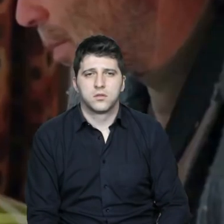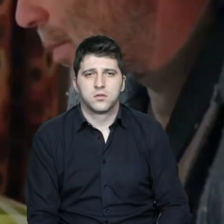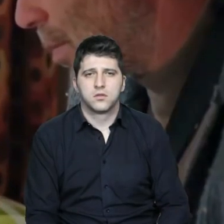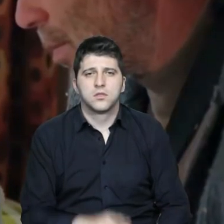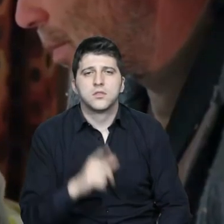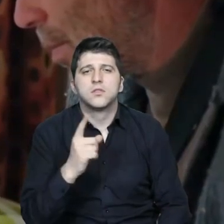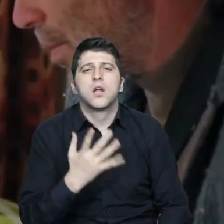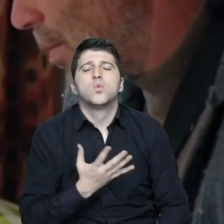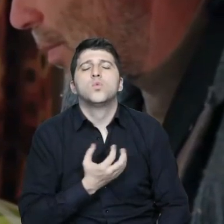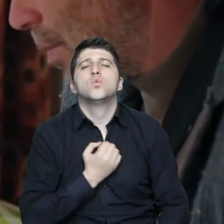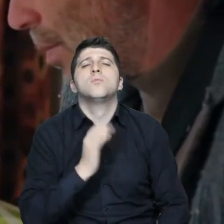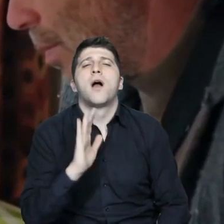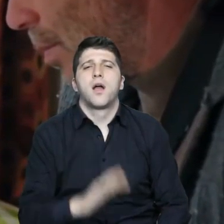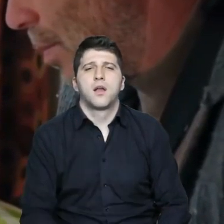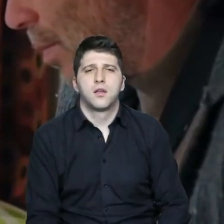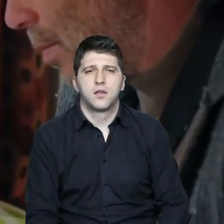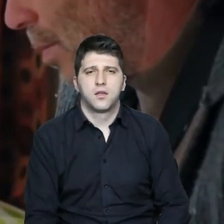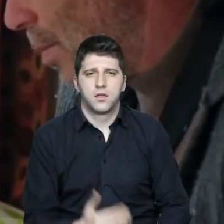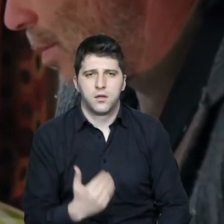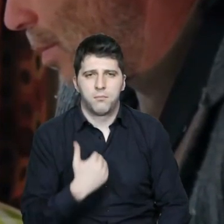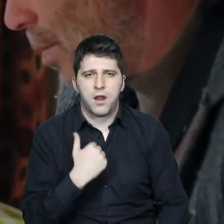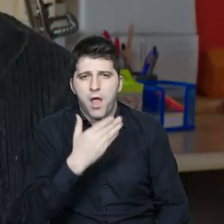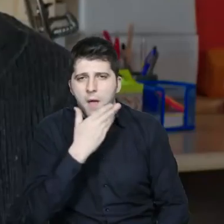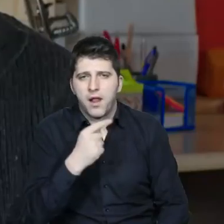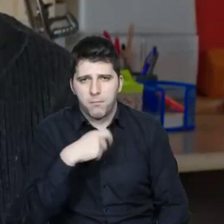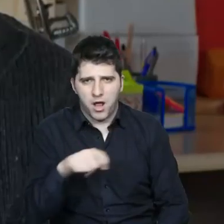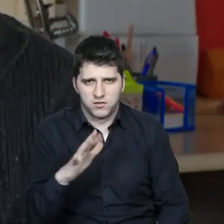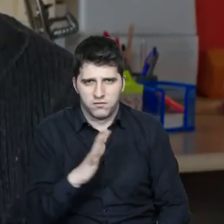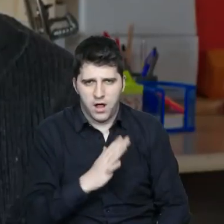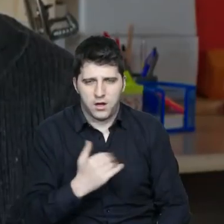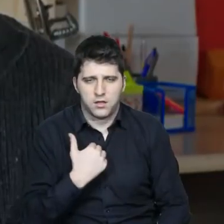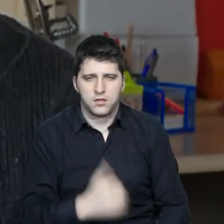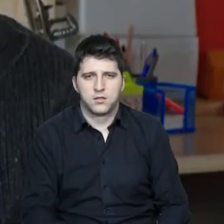Sen üzme kendini. Benim emekli maaşım var ya.